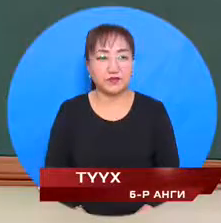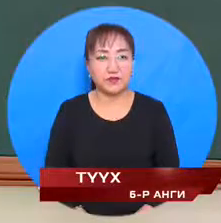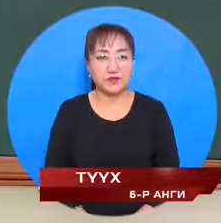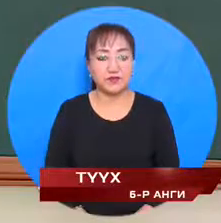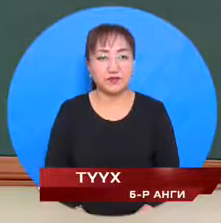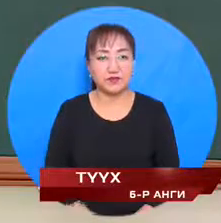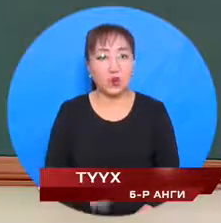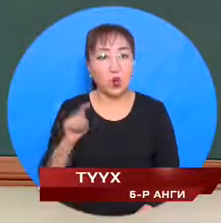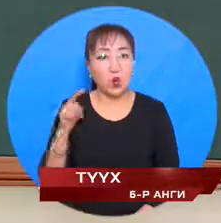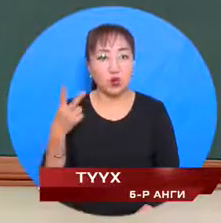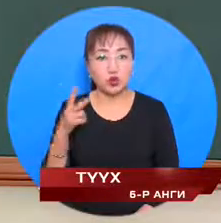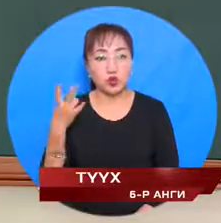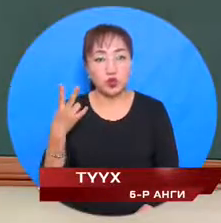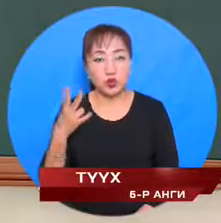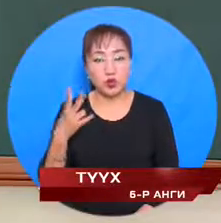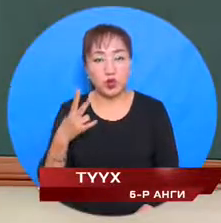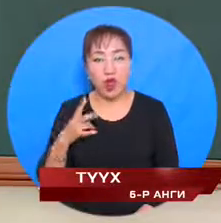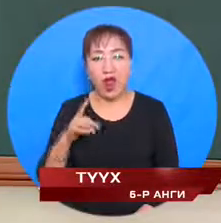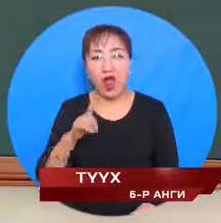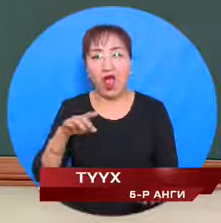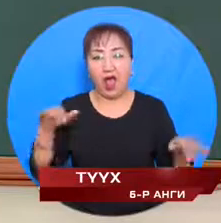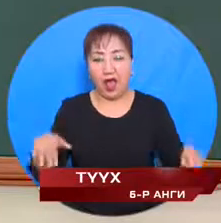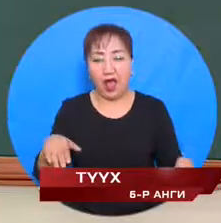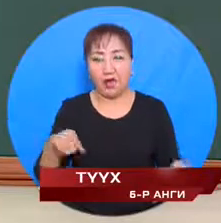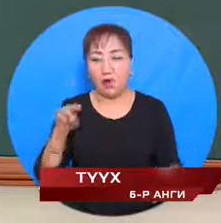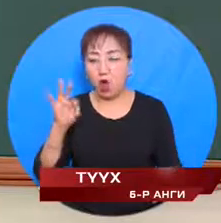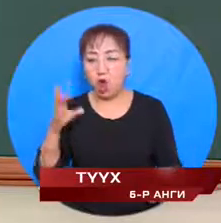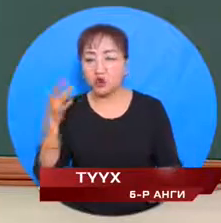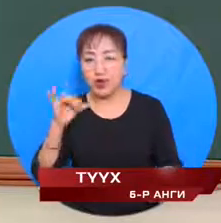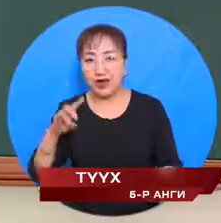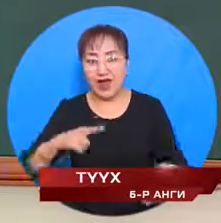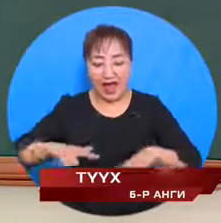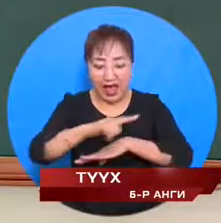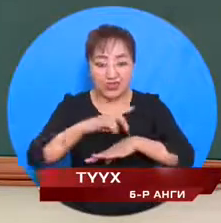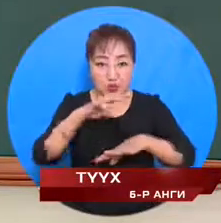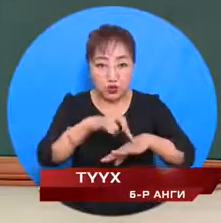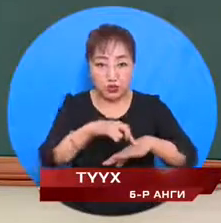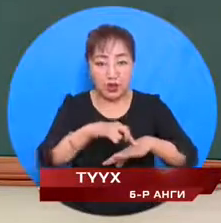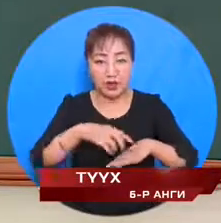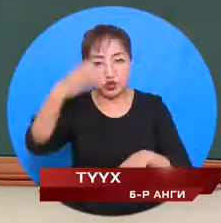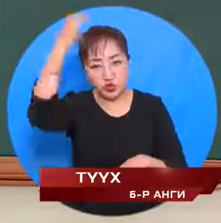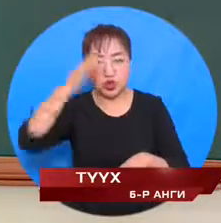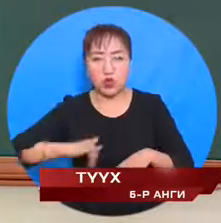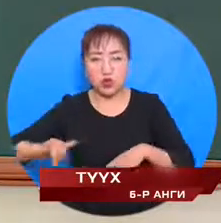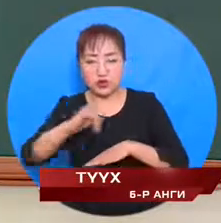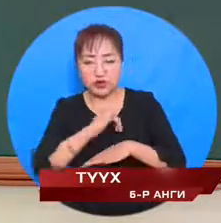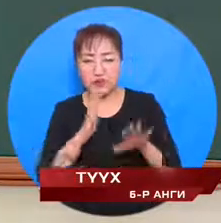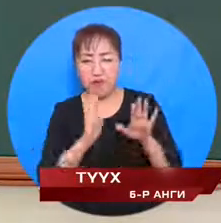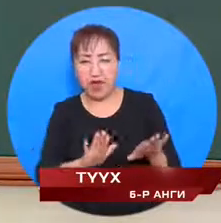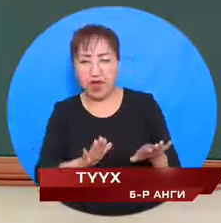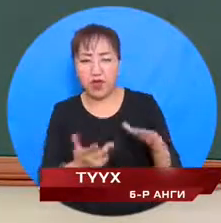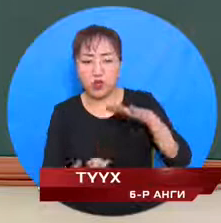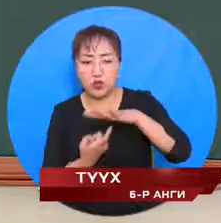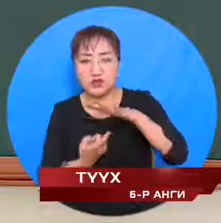За хүннү гүрний хаан Модон Шану газар нутг бол төр улс оршин тогтох их үндэс юм хэмээн тодорхойлсны учир шалтгаан